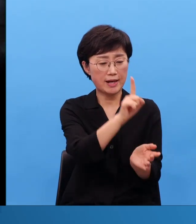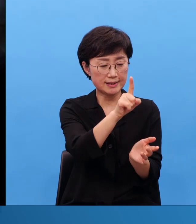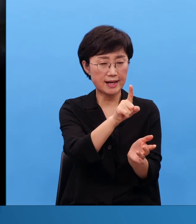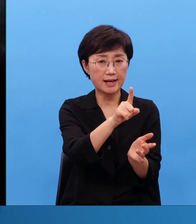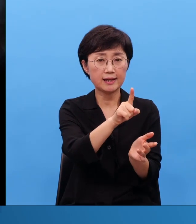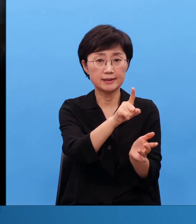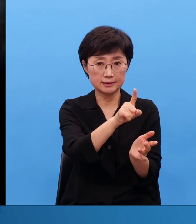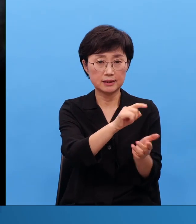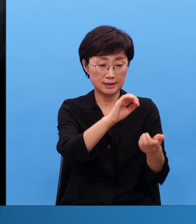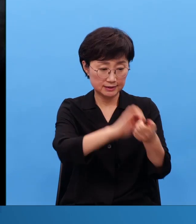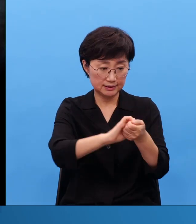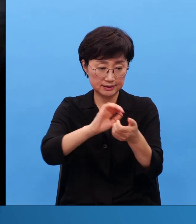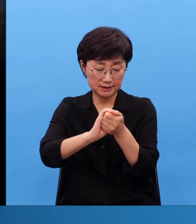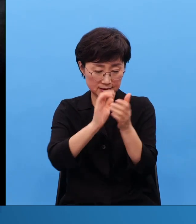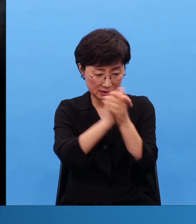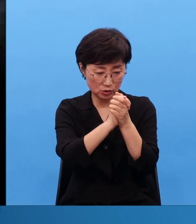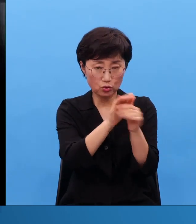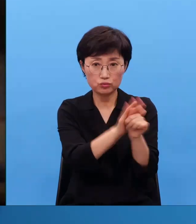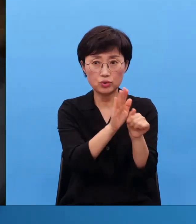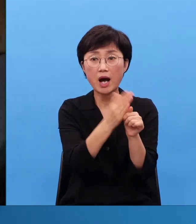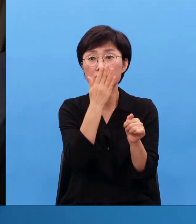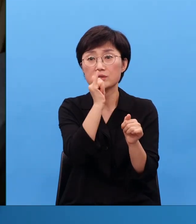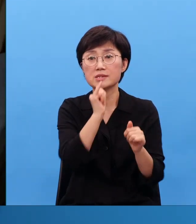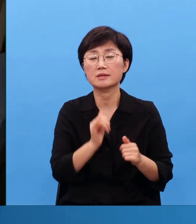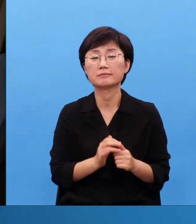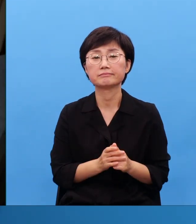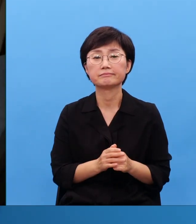수 있습니다.